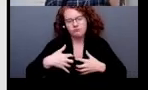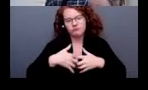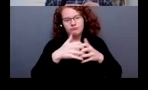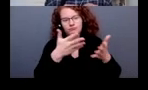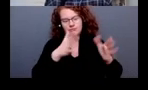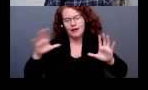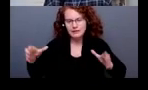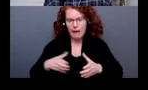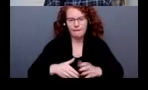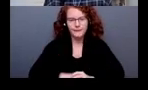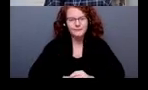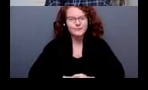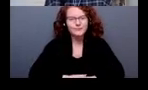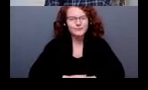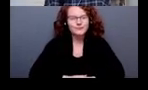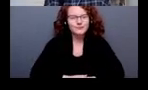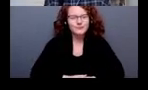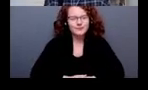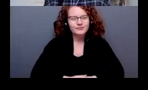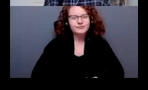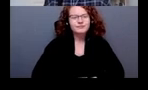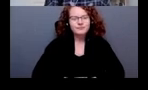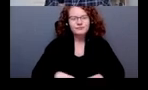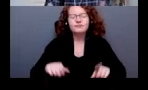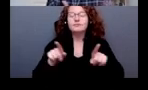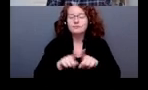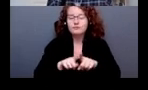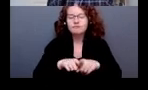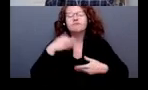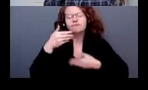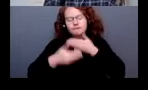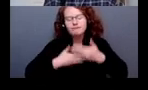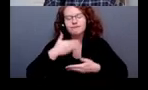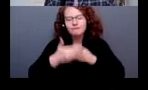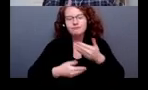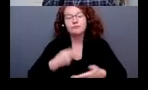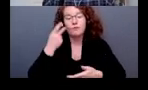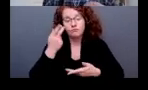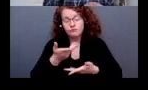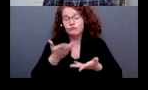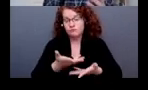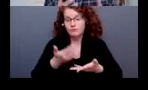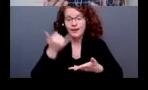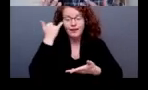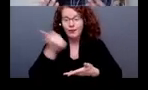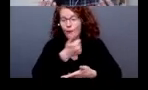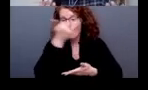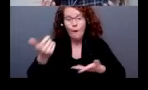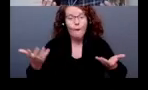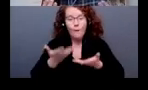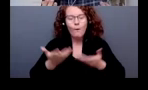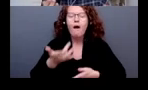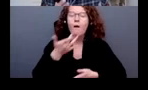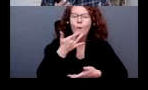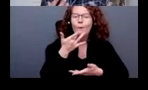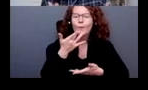Un autre aspect qui est apparu durant le projet, comme le disait Nicolas précédemment, c'était l'envie de retranscrire